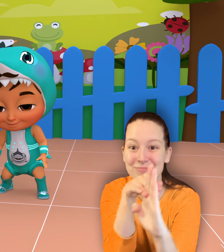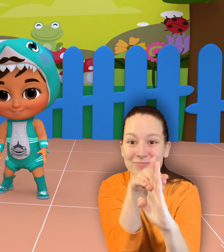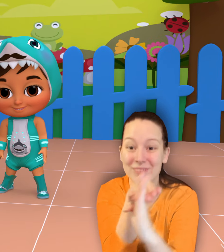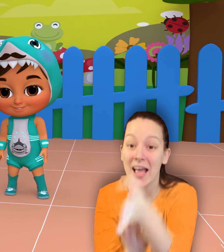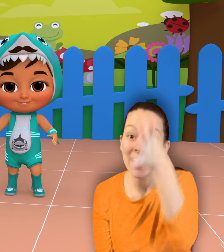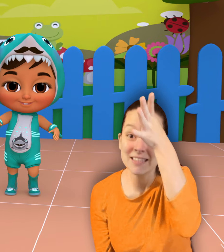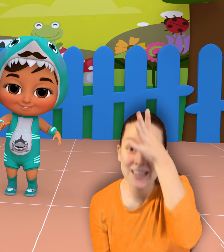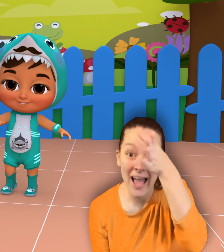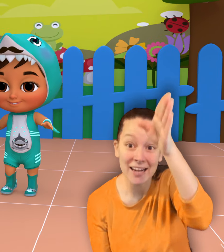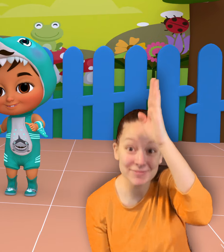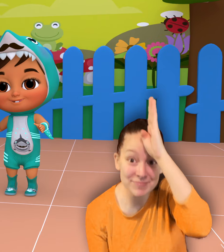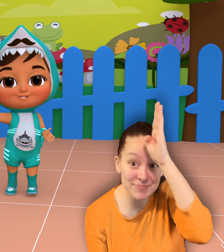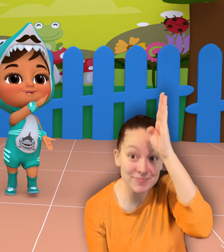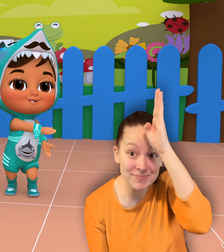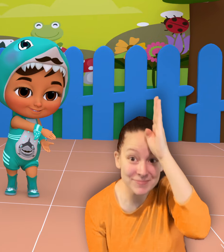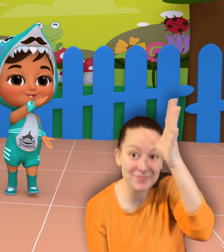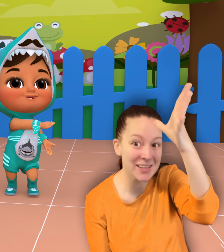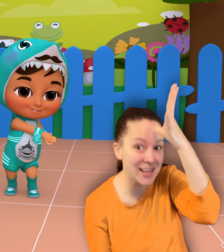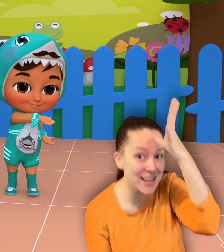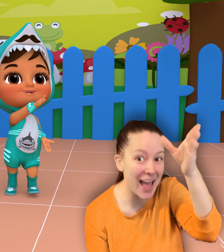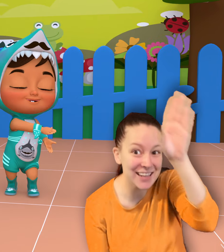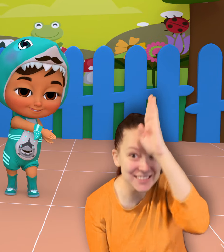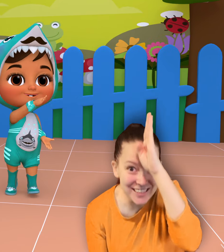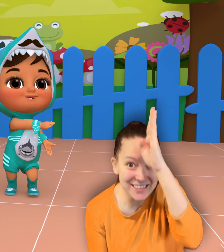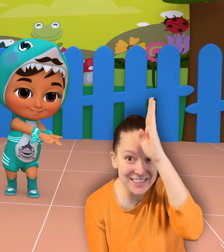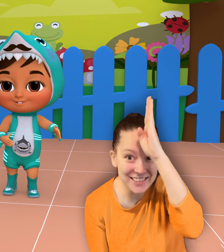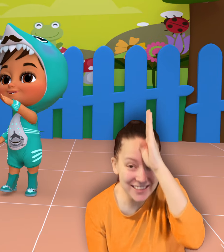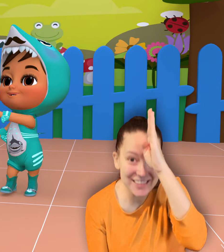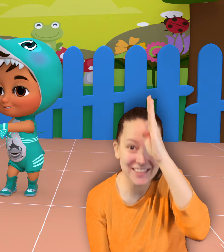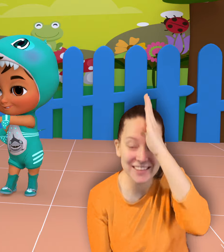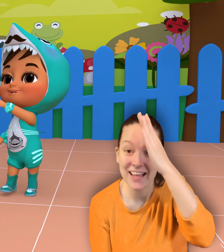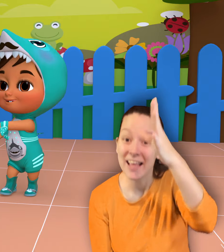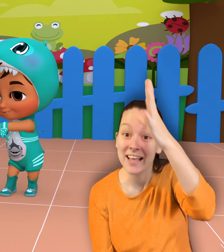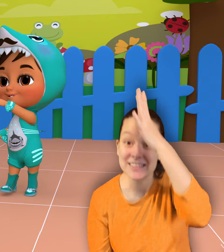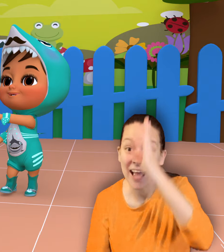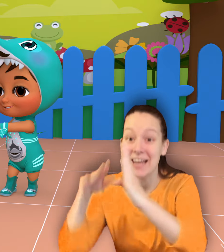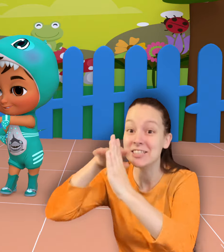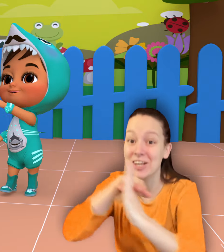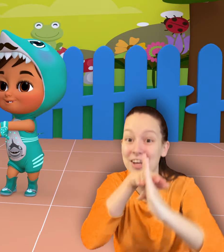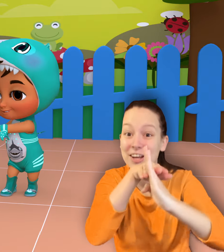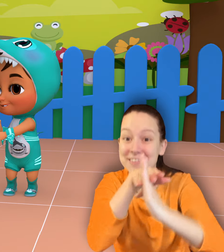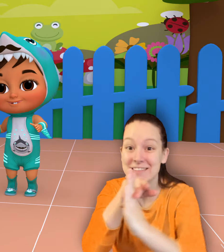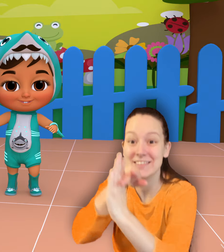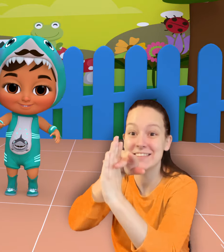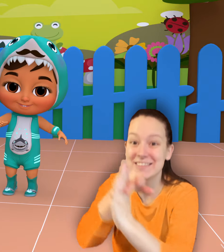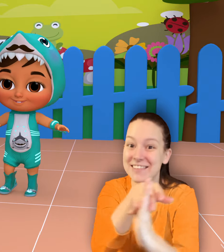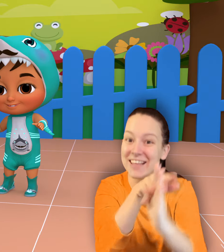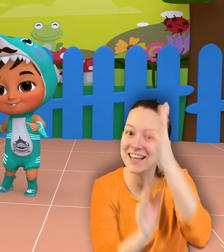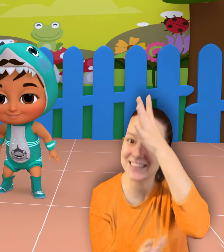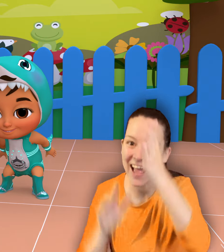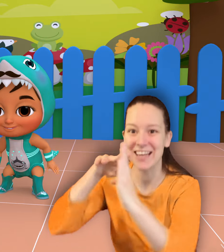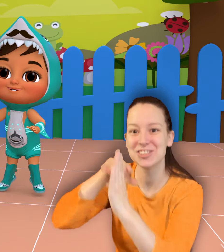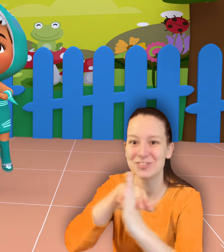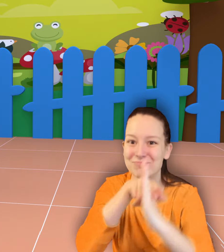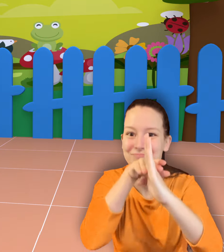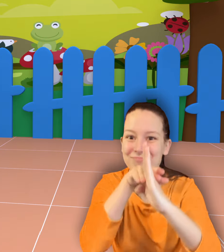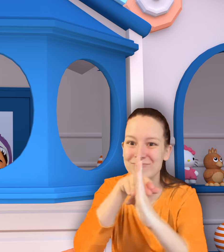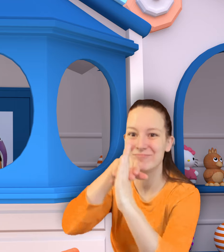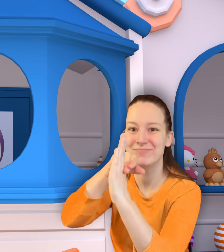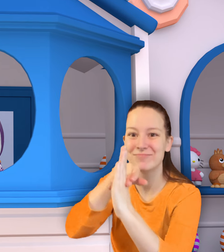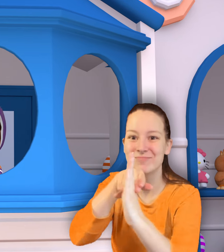PAZPAZZPA